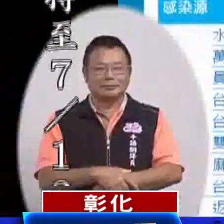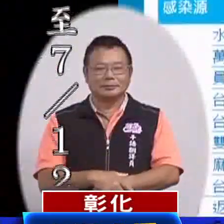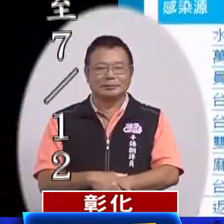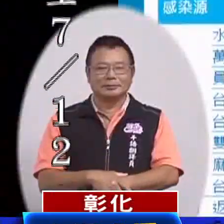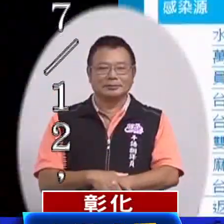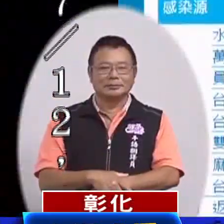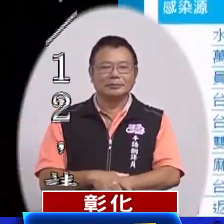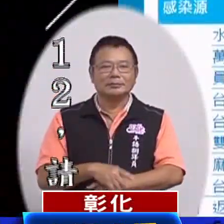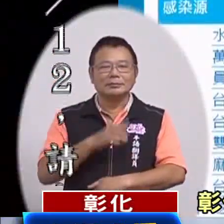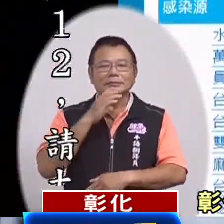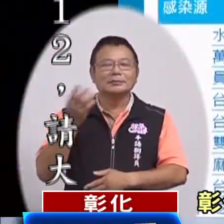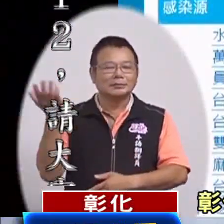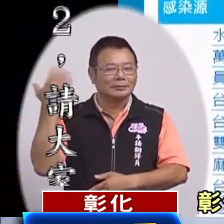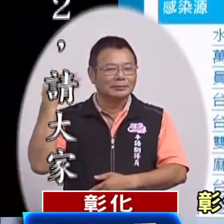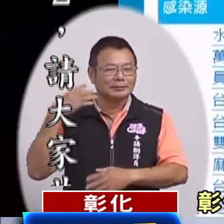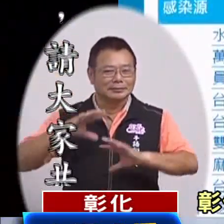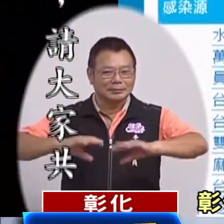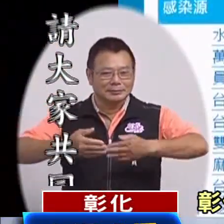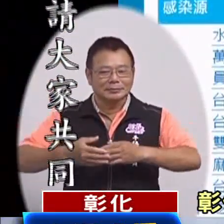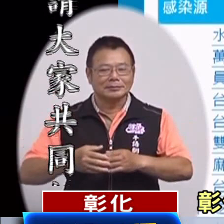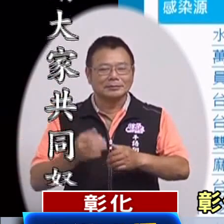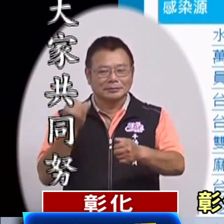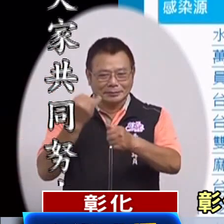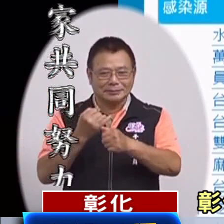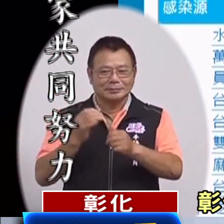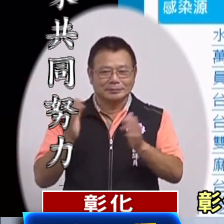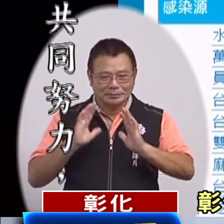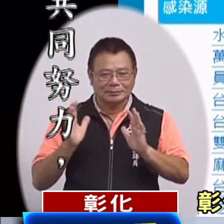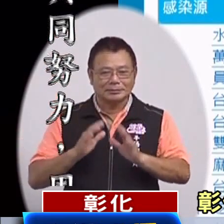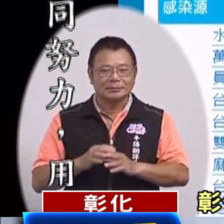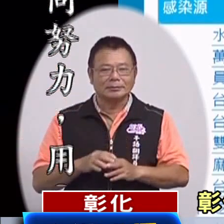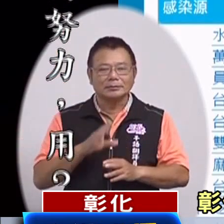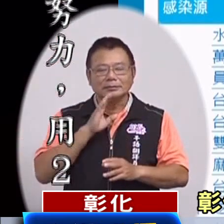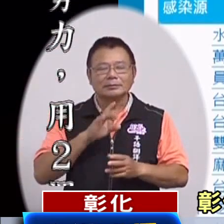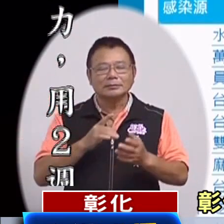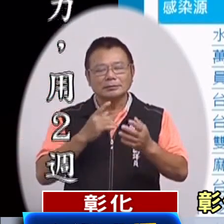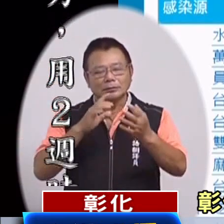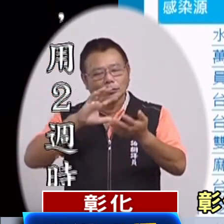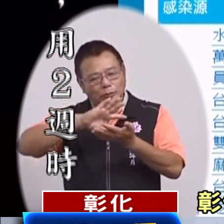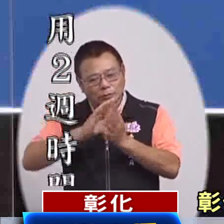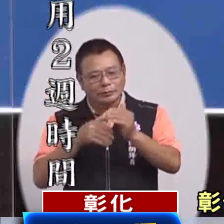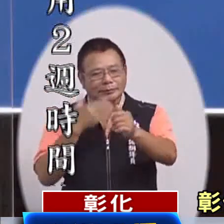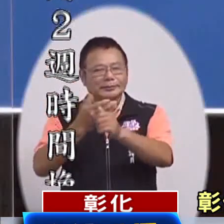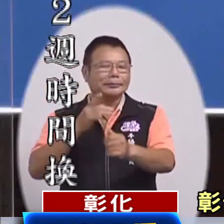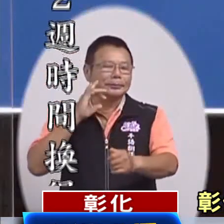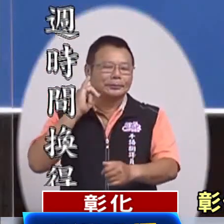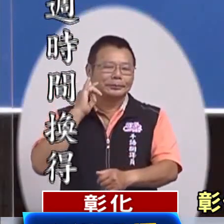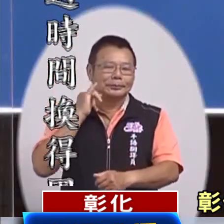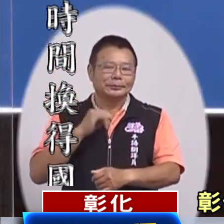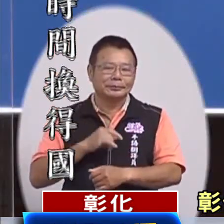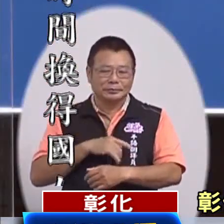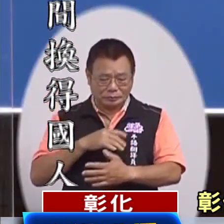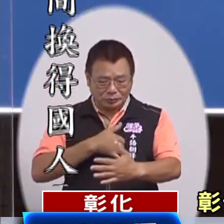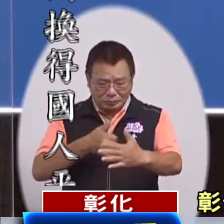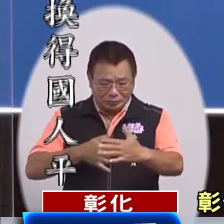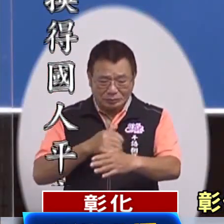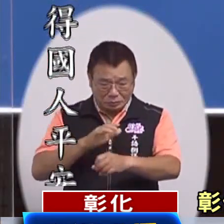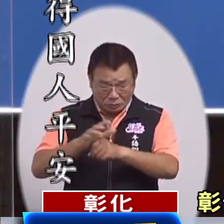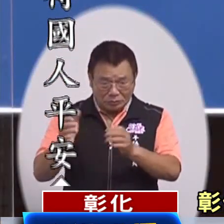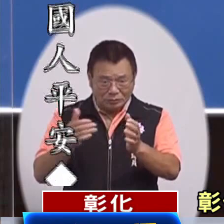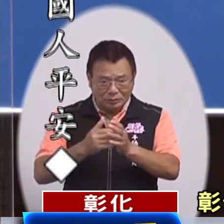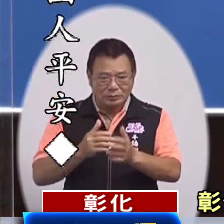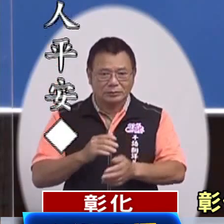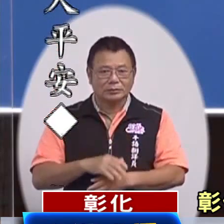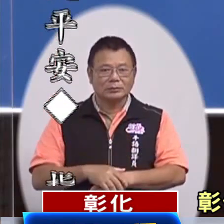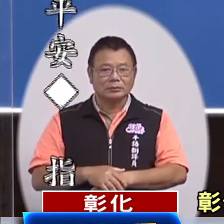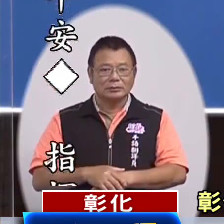38人。 那个牌咖以及他太太、他小孩，现在这一次是他的妈妈哈，原本是已经居家隔离期满，那现